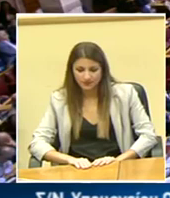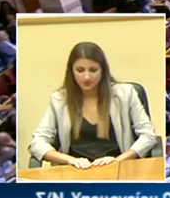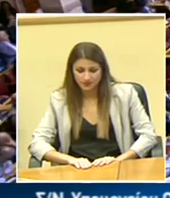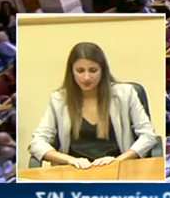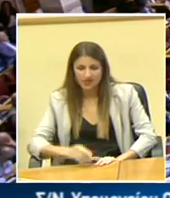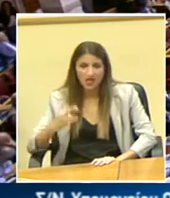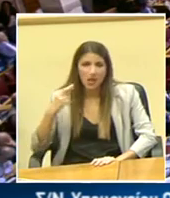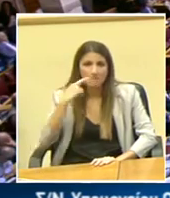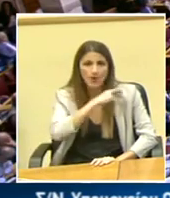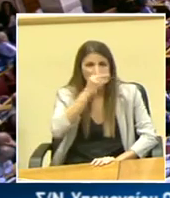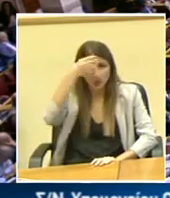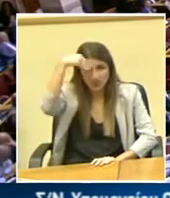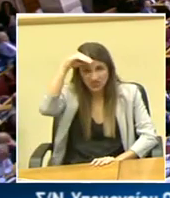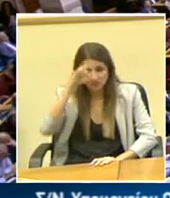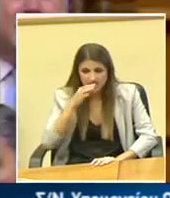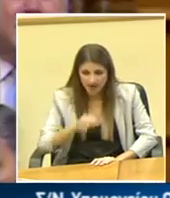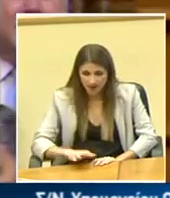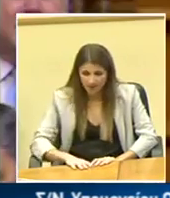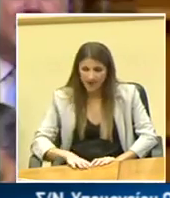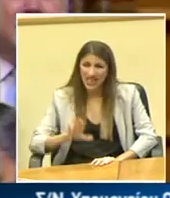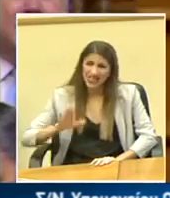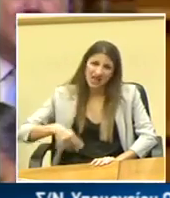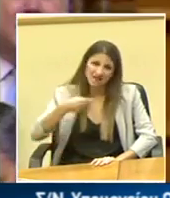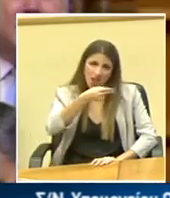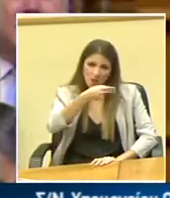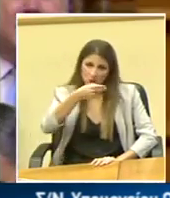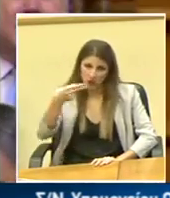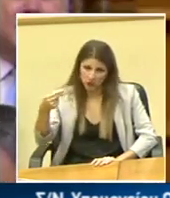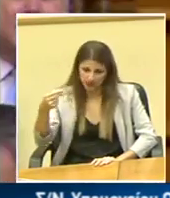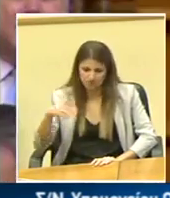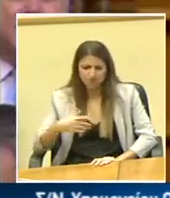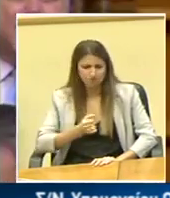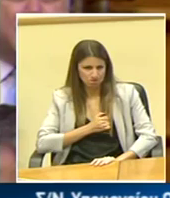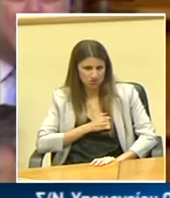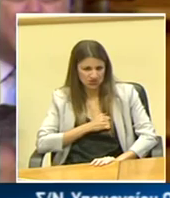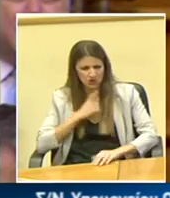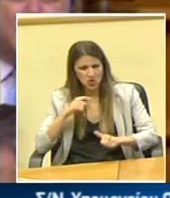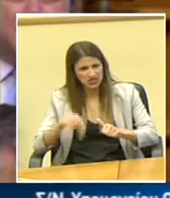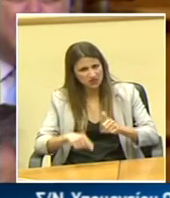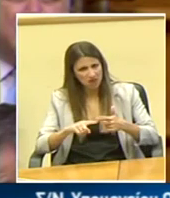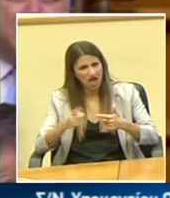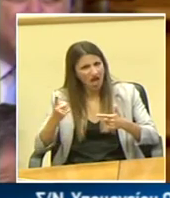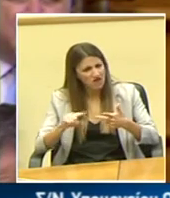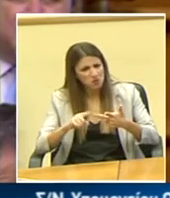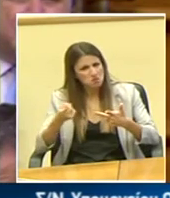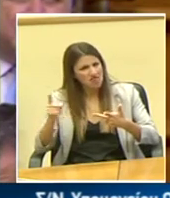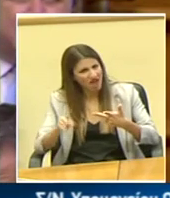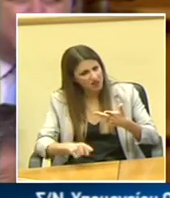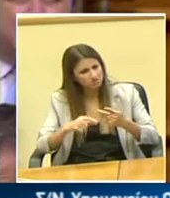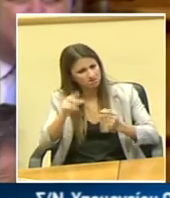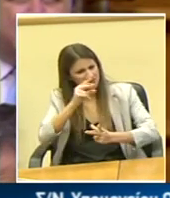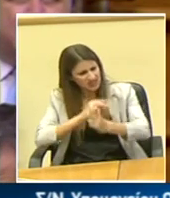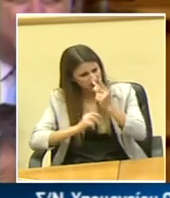Κλείνω με μία μόνο φράση, γιατί πιστεύω ότι τις δύο επόμενες μέρες, από σήμερα κιόλας, θα έχουμε την